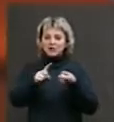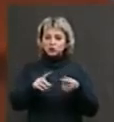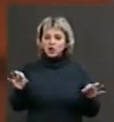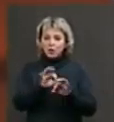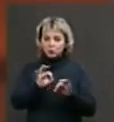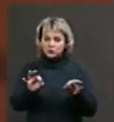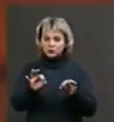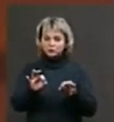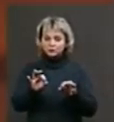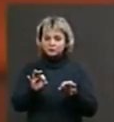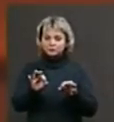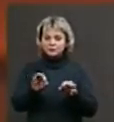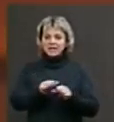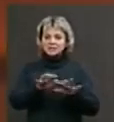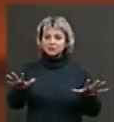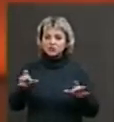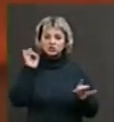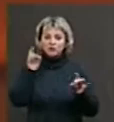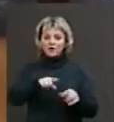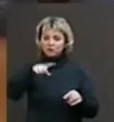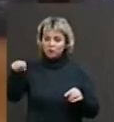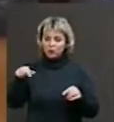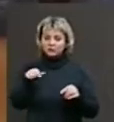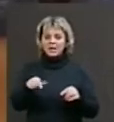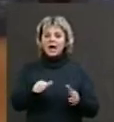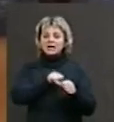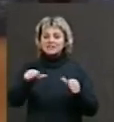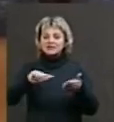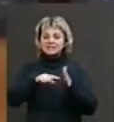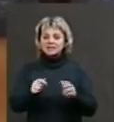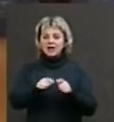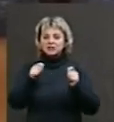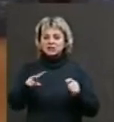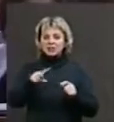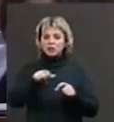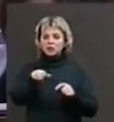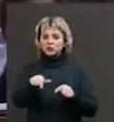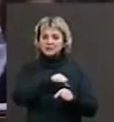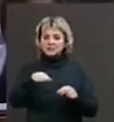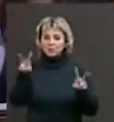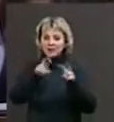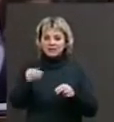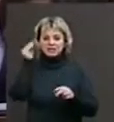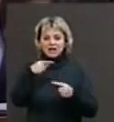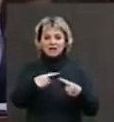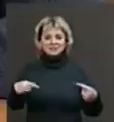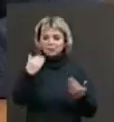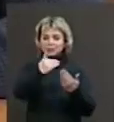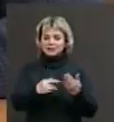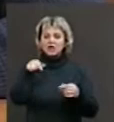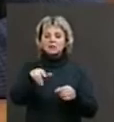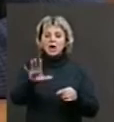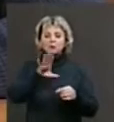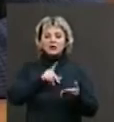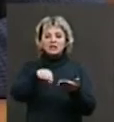музыку, распространяются звуковые волны. Но основная цель открытой лабораторной – самопроверка знаний в разных предметах. Там